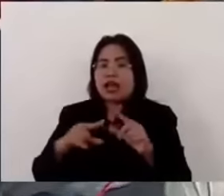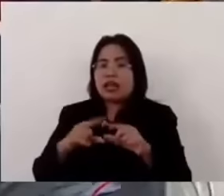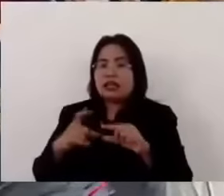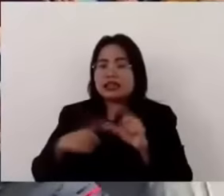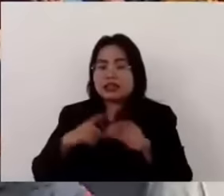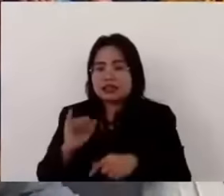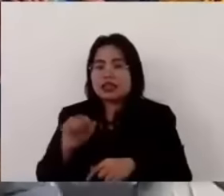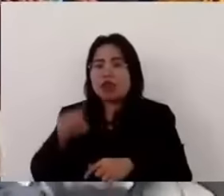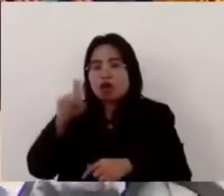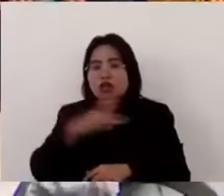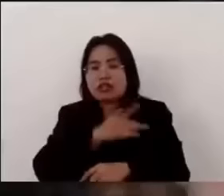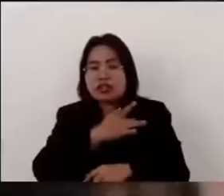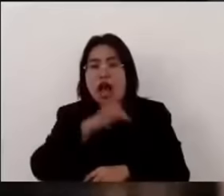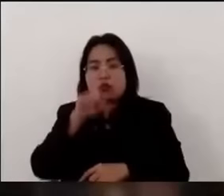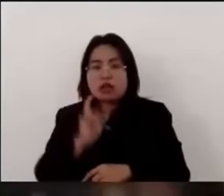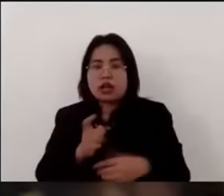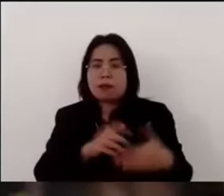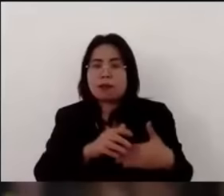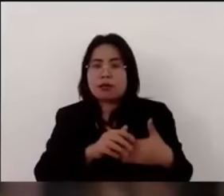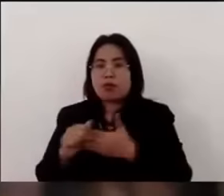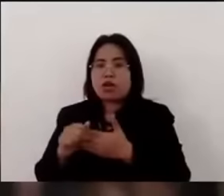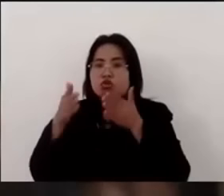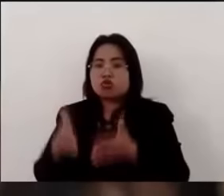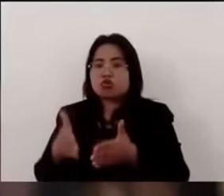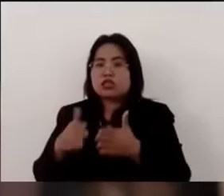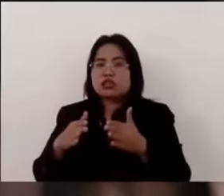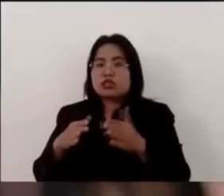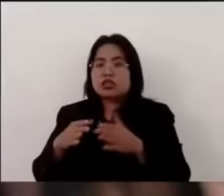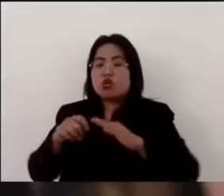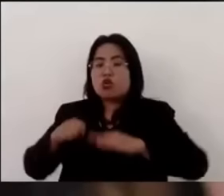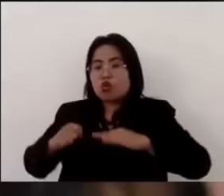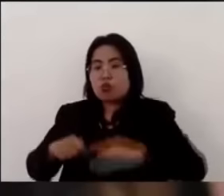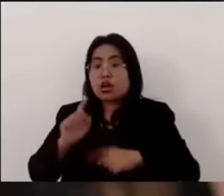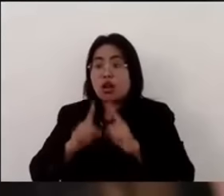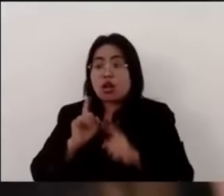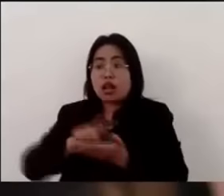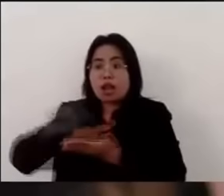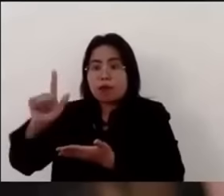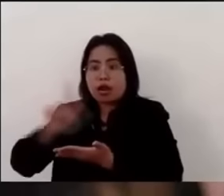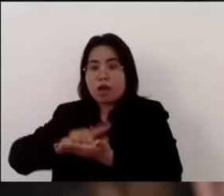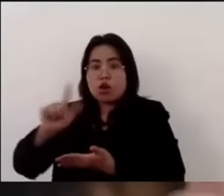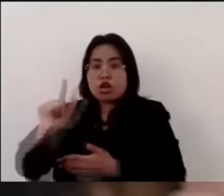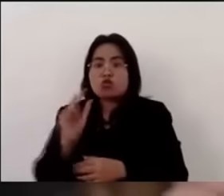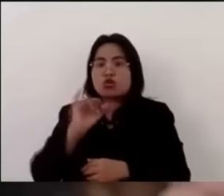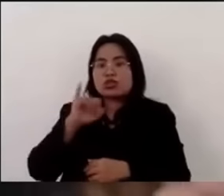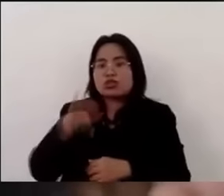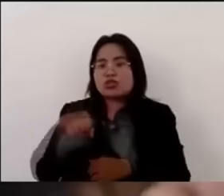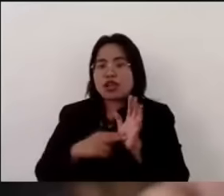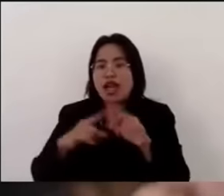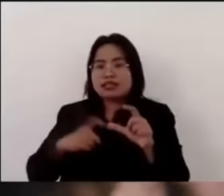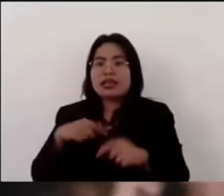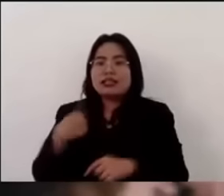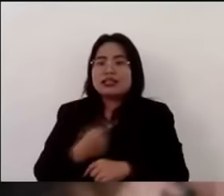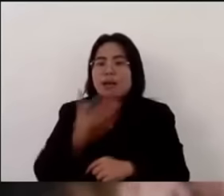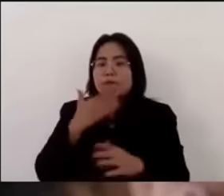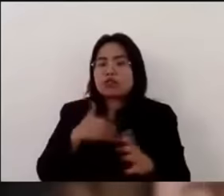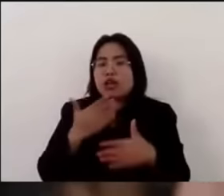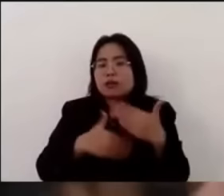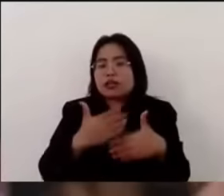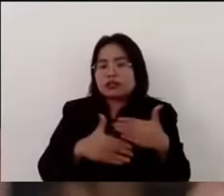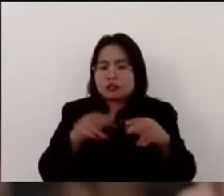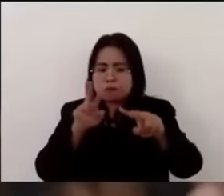harus ada pedoman khusus di aparat penegak hukum ketika ada pelaporan-pelaporan terhadap jurnalis sehingga kita punya mekanisme screening